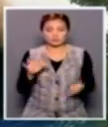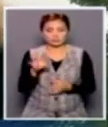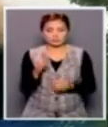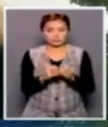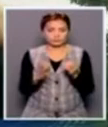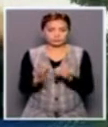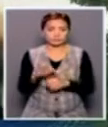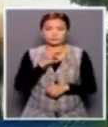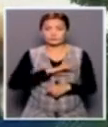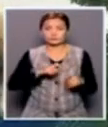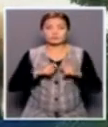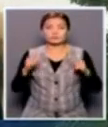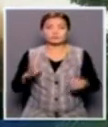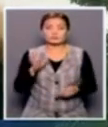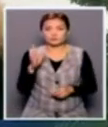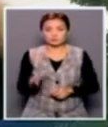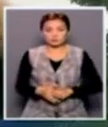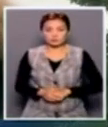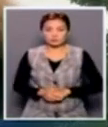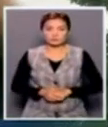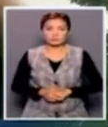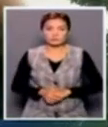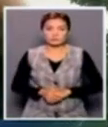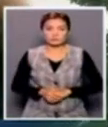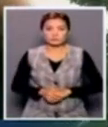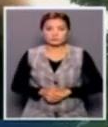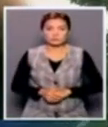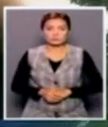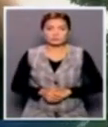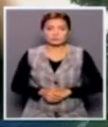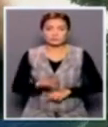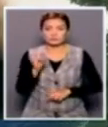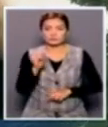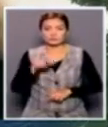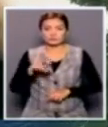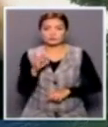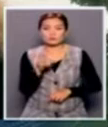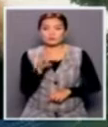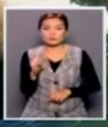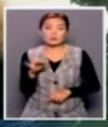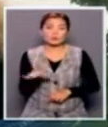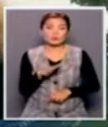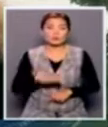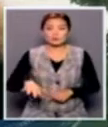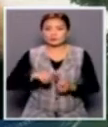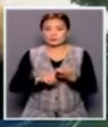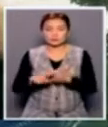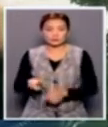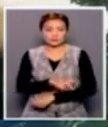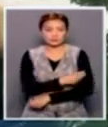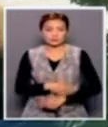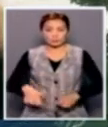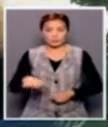айының 15-інде қолдануға беріледі деп күтіп отырмыз. Ал Құлсары қаласында салынып жатырған модульдік инфекциялық